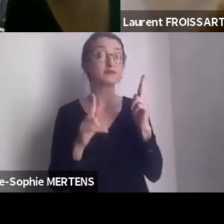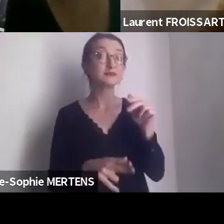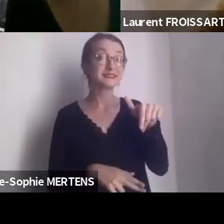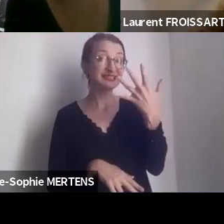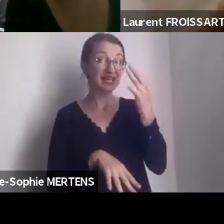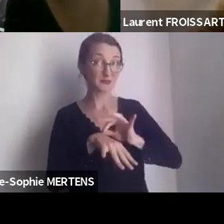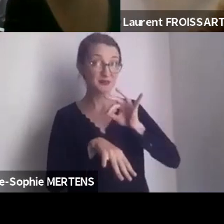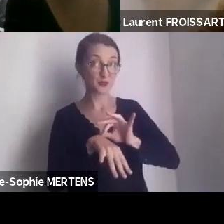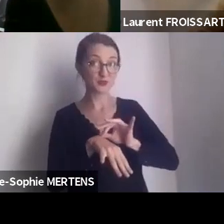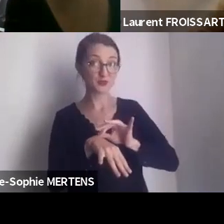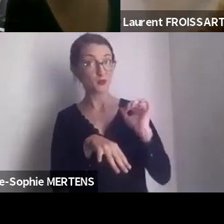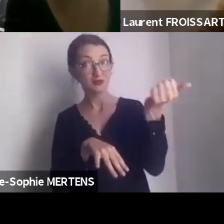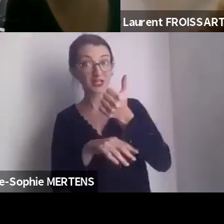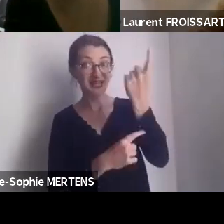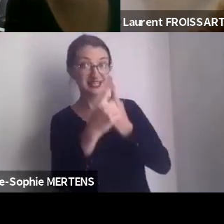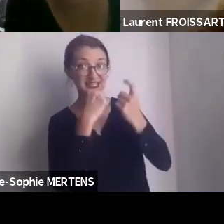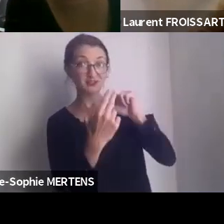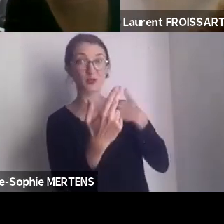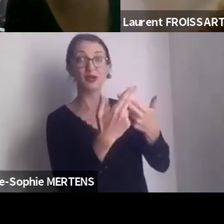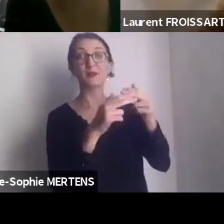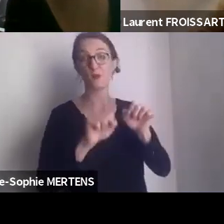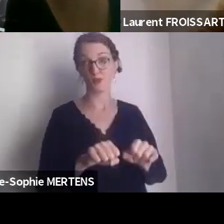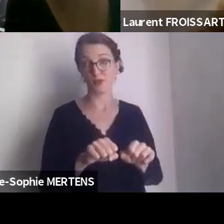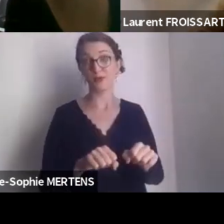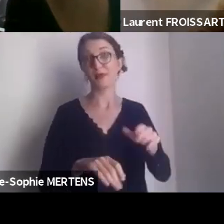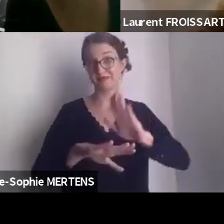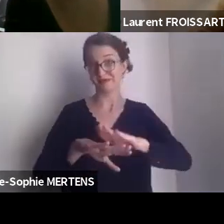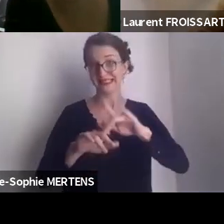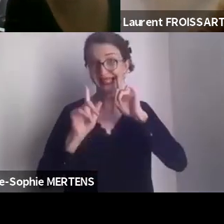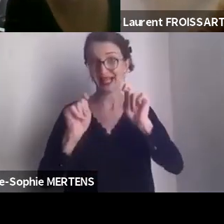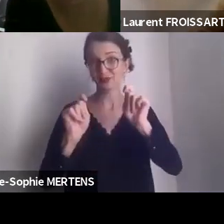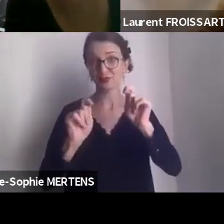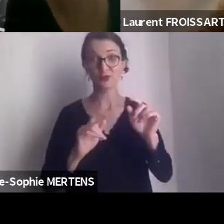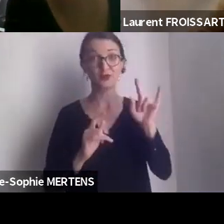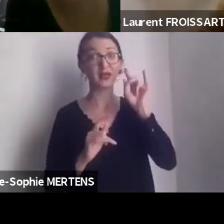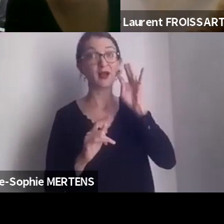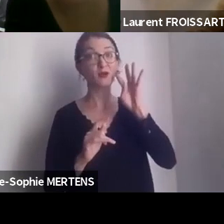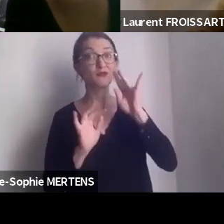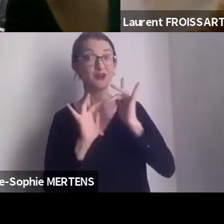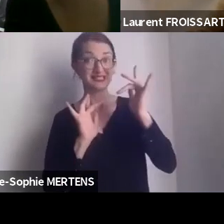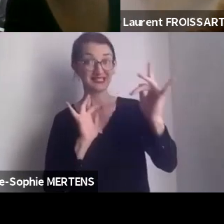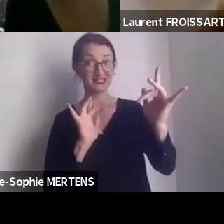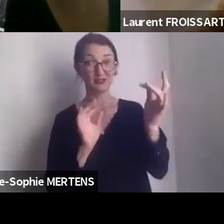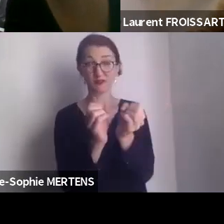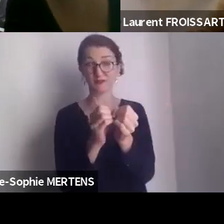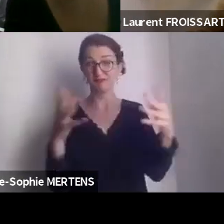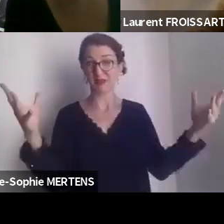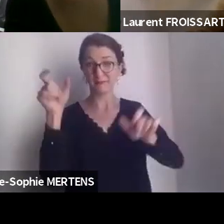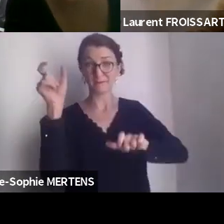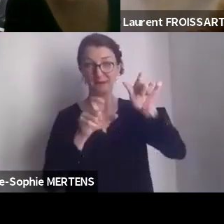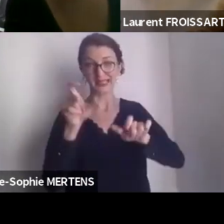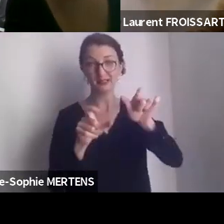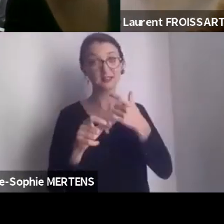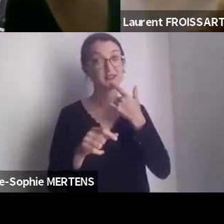questions. Seulement, comme on est en webinaire et qu'on est très nombreux, on ne peut pas vous permettre d'intervenir à l'oral. Donc, ce qu'on vous propose, c'est de tout au long